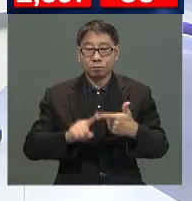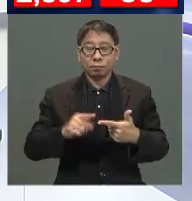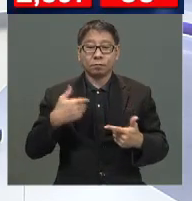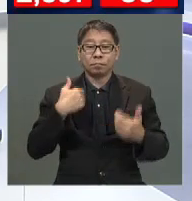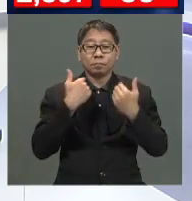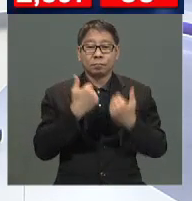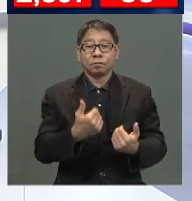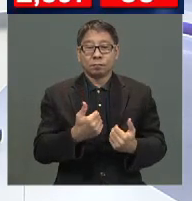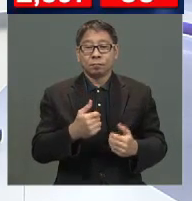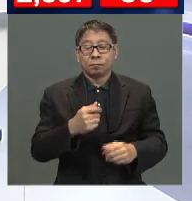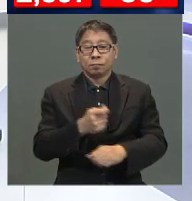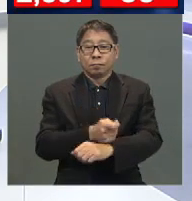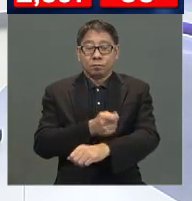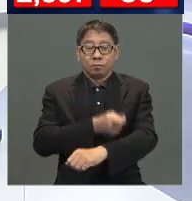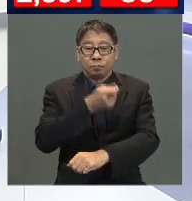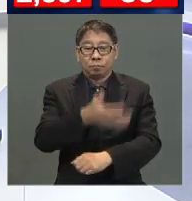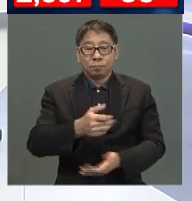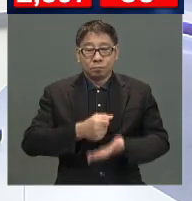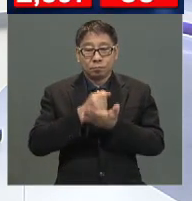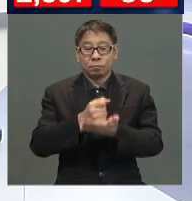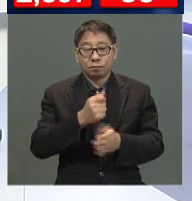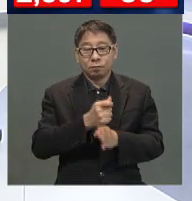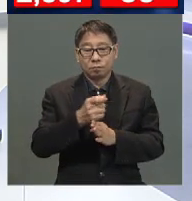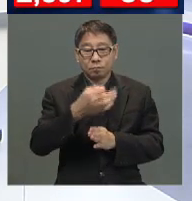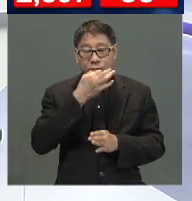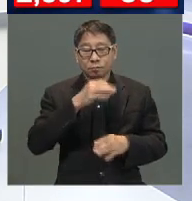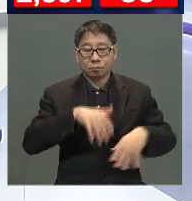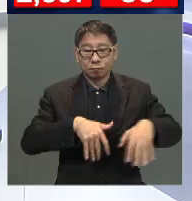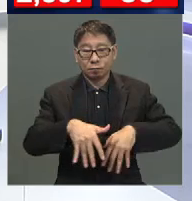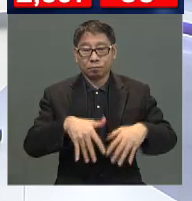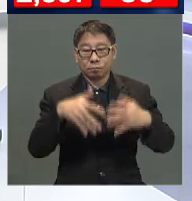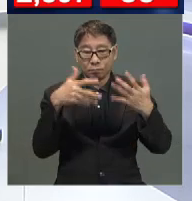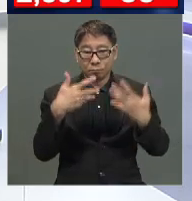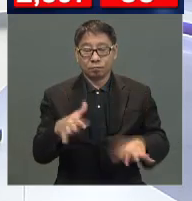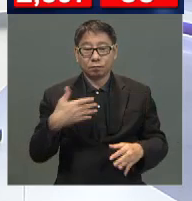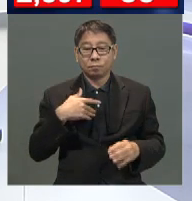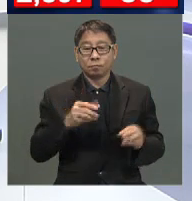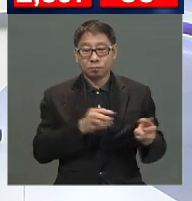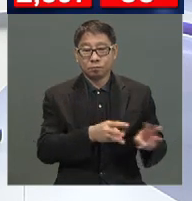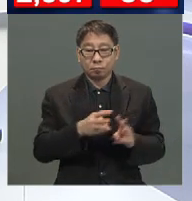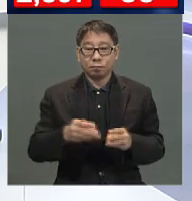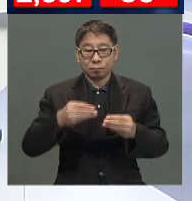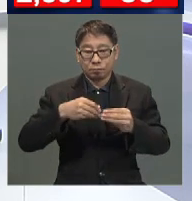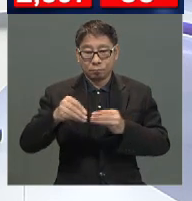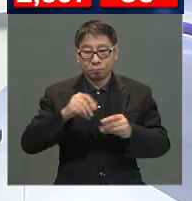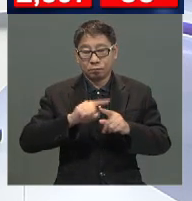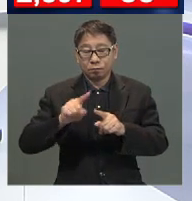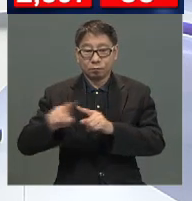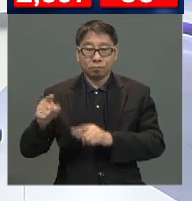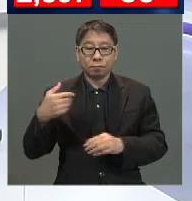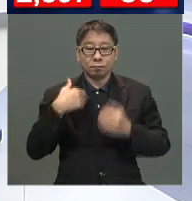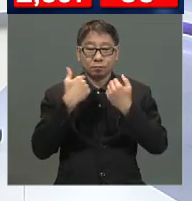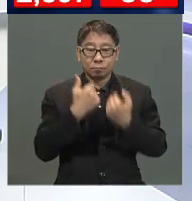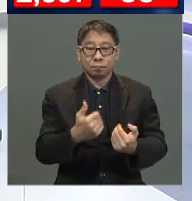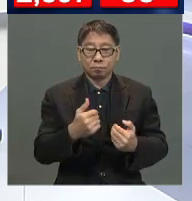นอกจากเรื่องของมาตรการเยียวยาเพื่อช่วยเหลือเรื่องค่าครองชีพของประชาชนในช่วงนี้แล้วนะคะมาตรการผ่อนปรนต่างๆในแต่ละพื้น